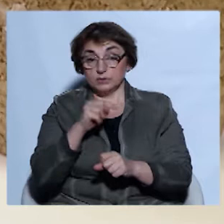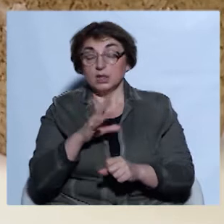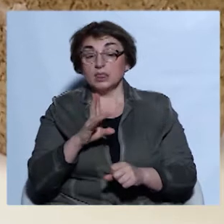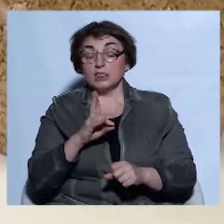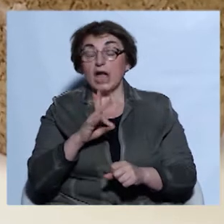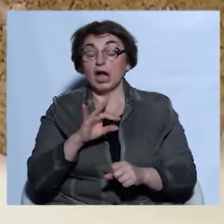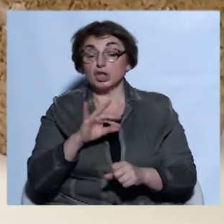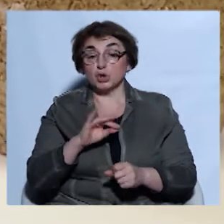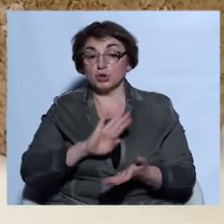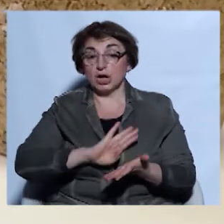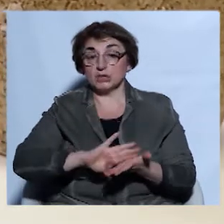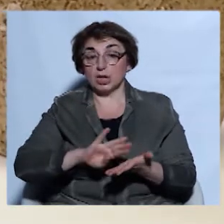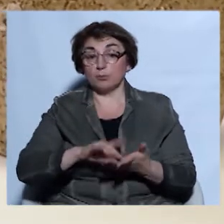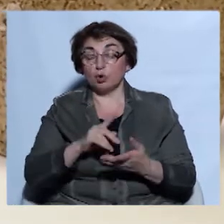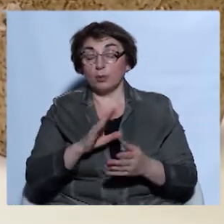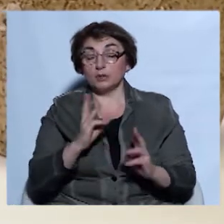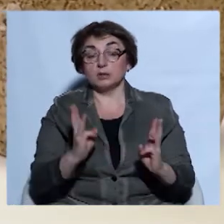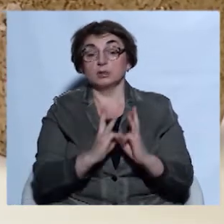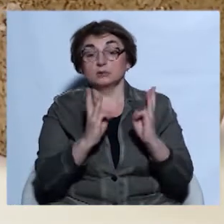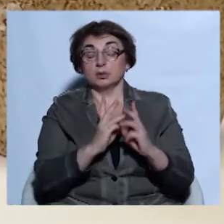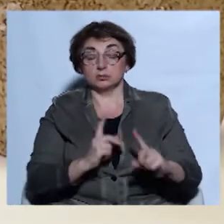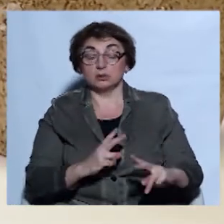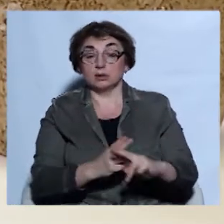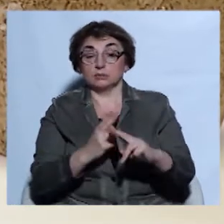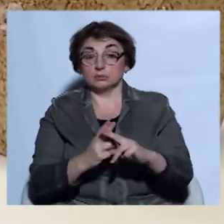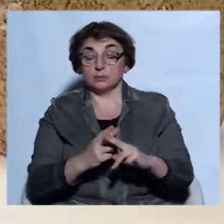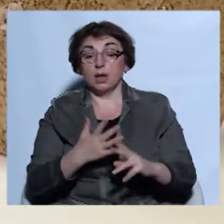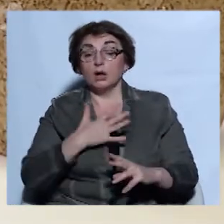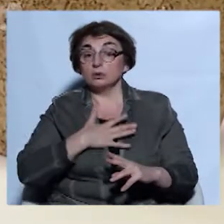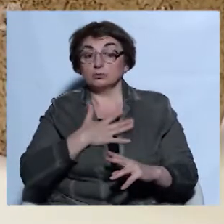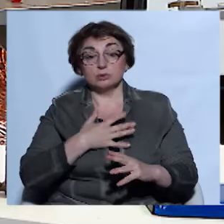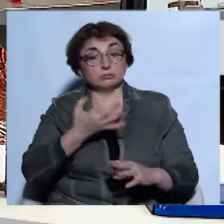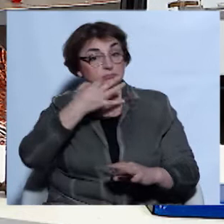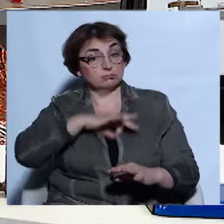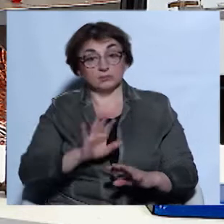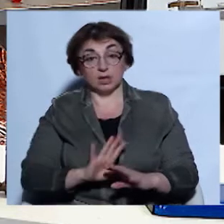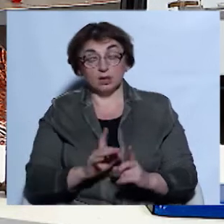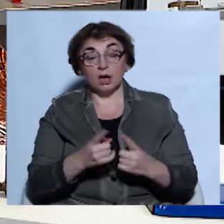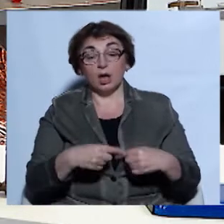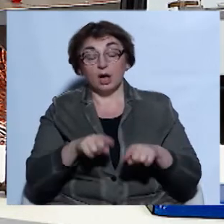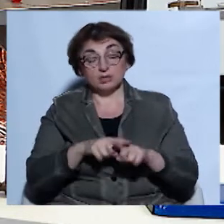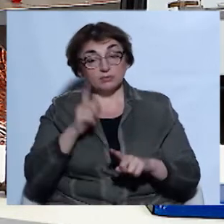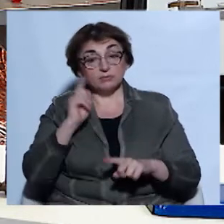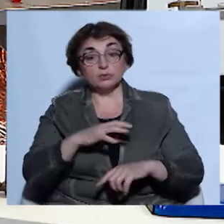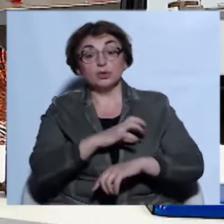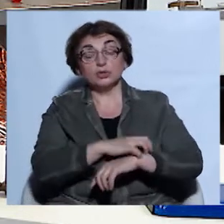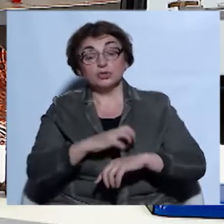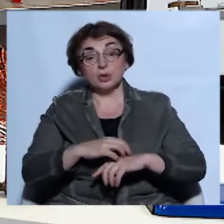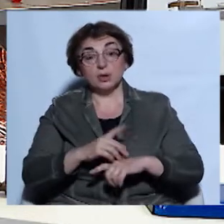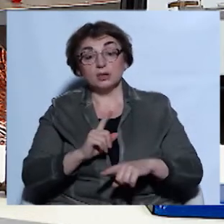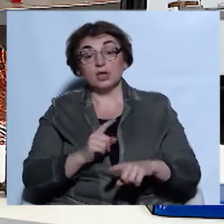გამოყოფს ნახშიროჯანგს, რომელიც წვას ხელს უშლის, სუნთქვისათვის არ გამოგვადგება და ჭიამაიაც დიდხანს ვერ